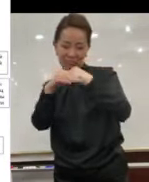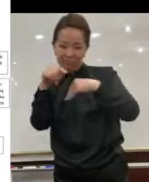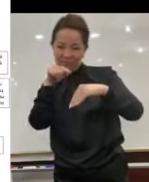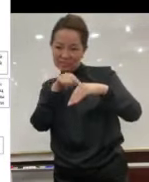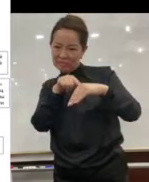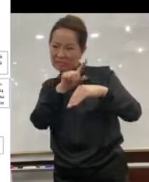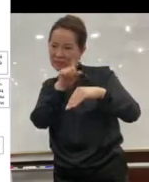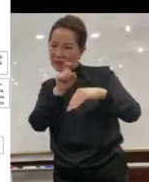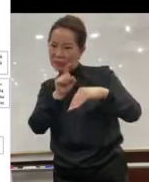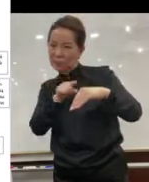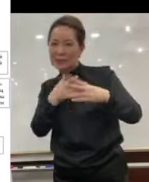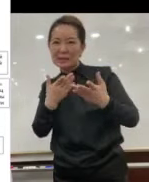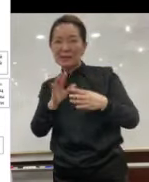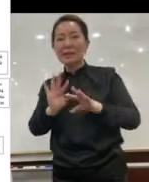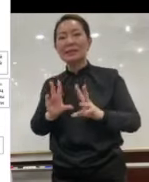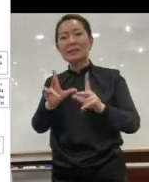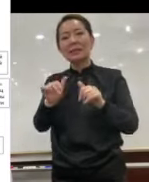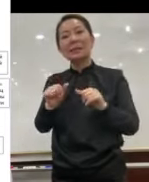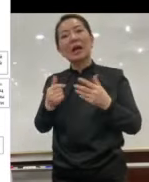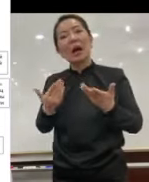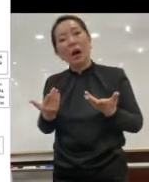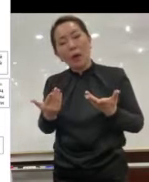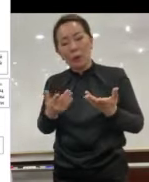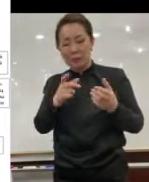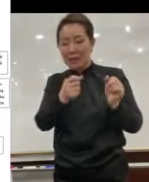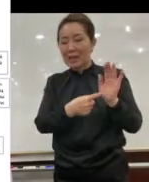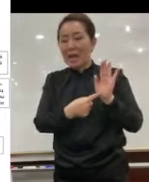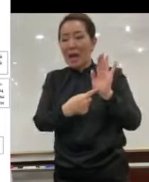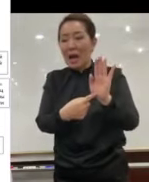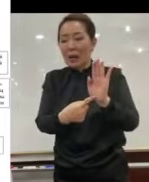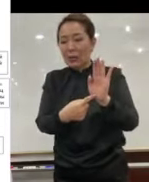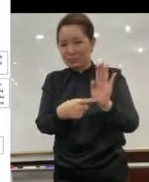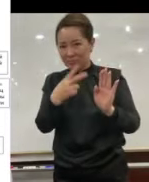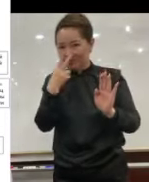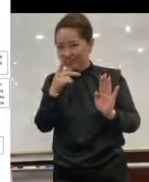яаж сайжруулах вэ? Хэрхэн яаж хөндөж тавих вэ гэдэг